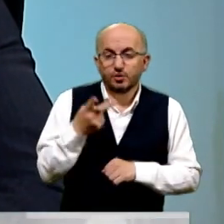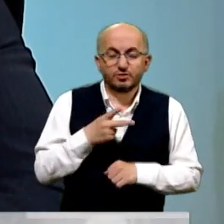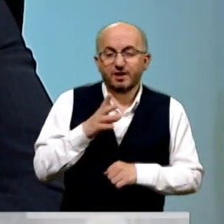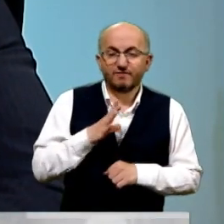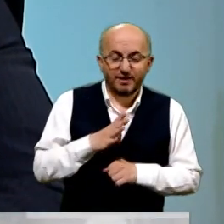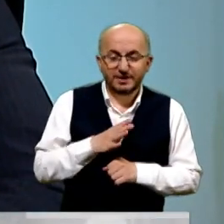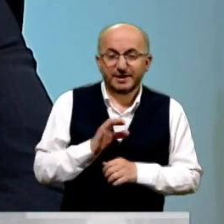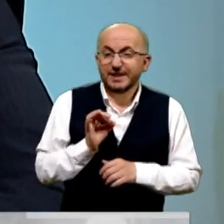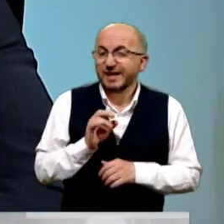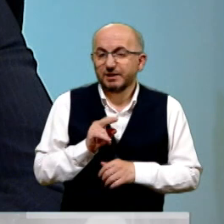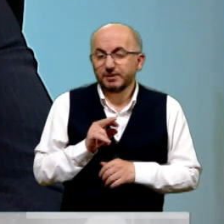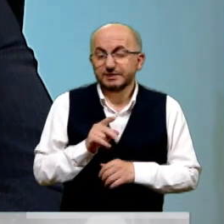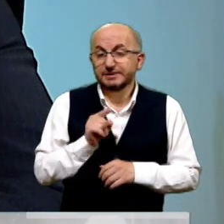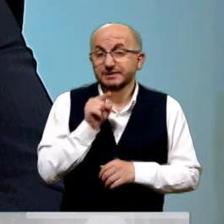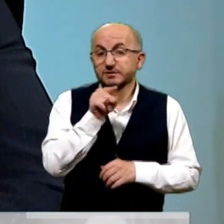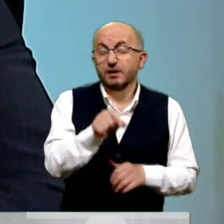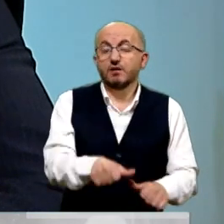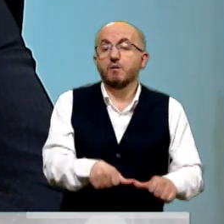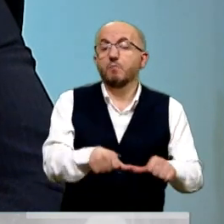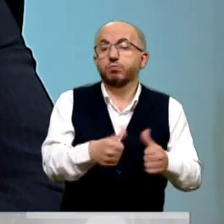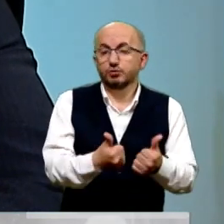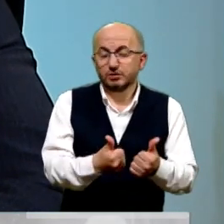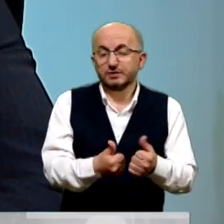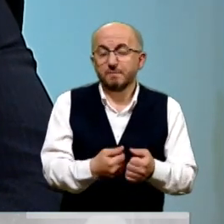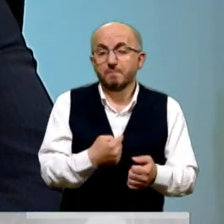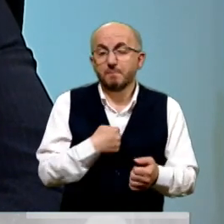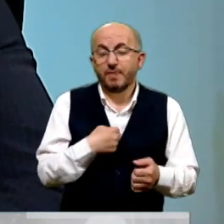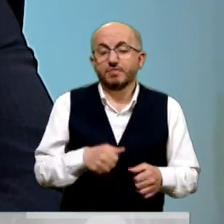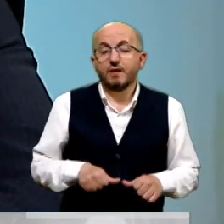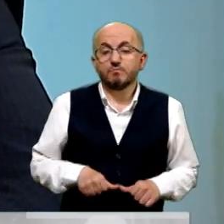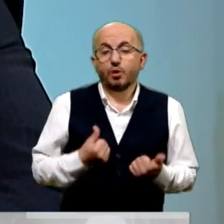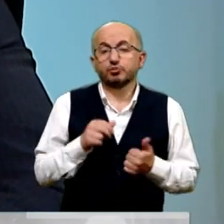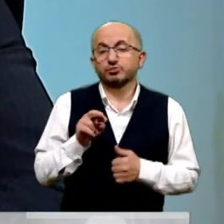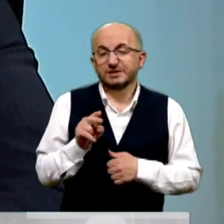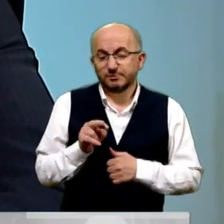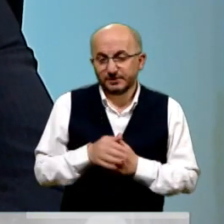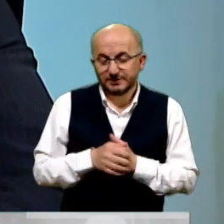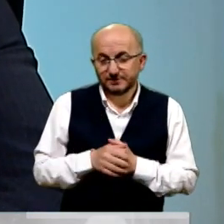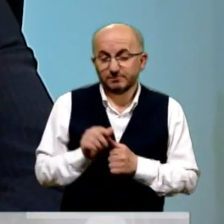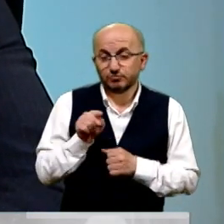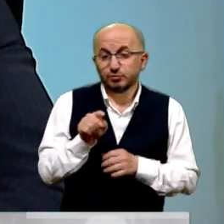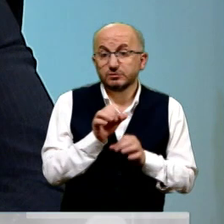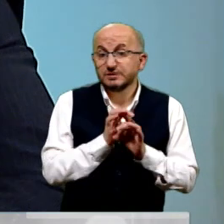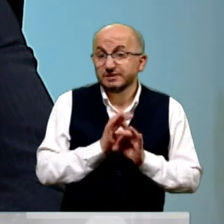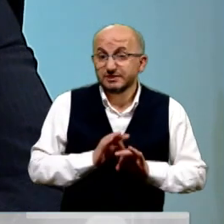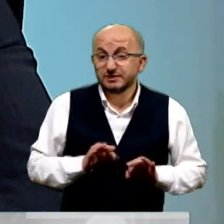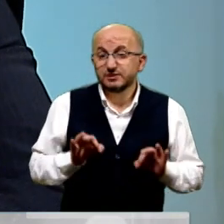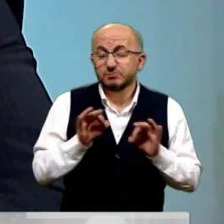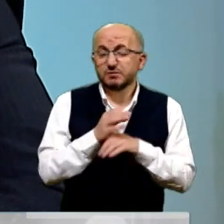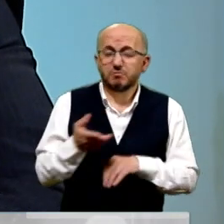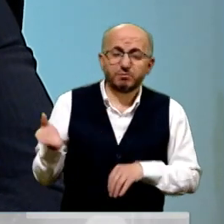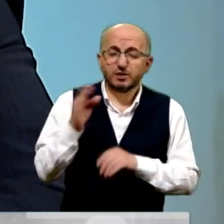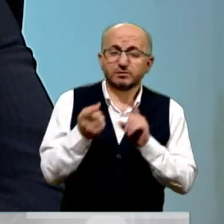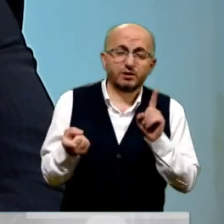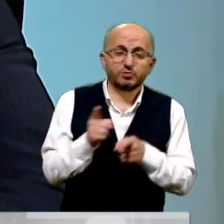ne gibi seni boşadım ya da benden boşsun gibi bunun Hiçbir başka